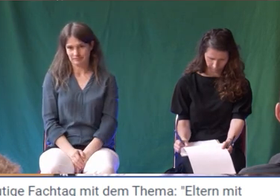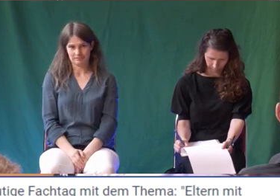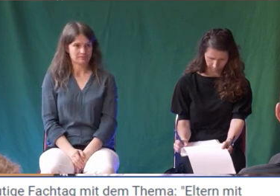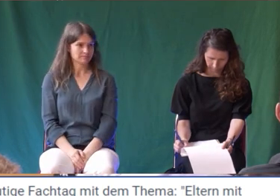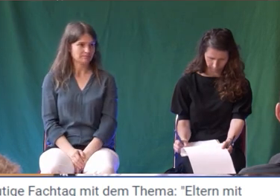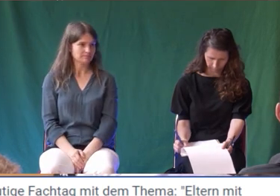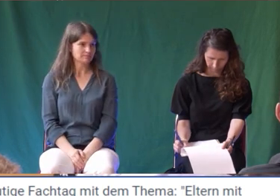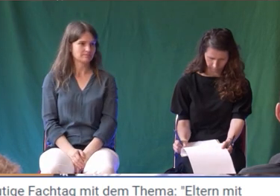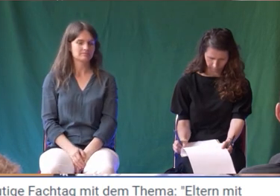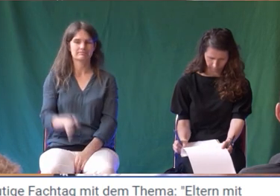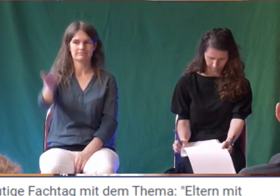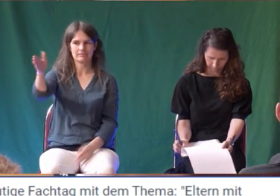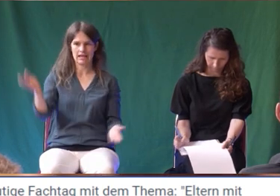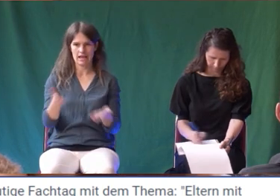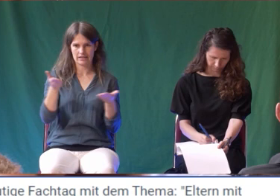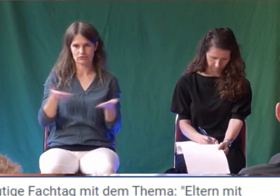guten Morgen